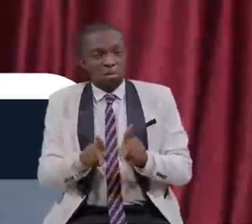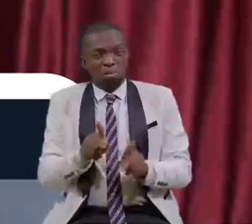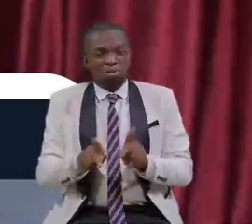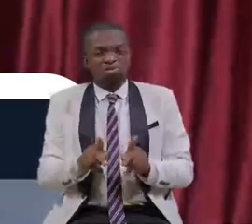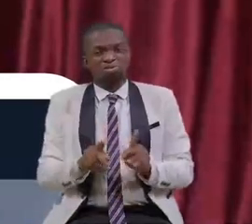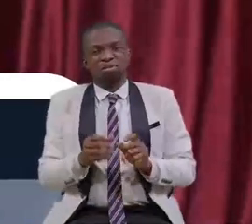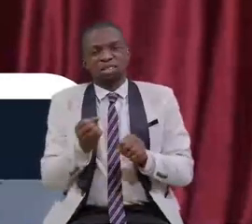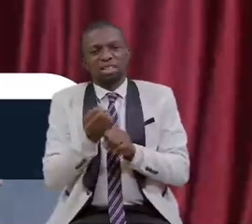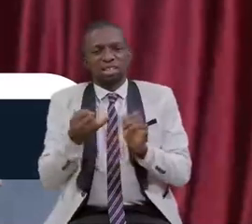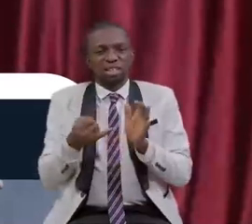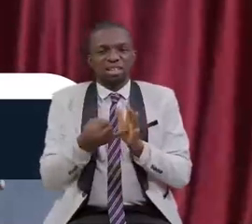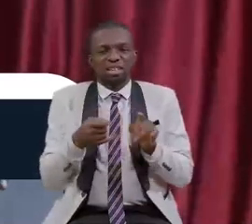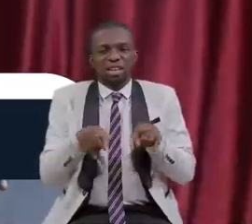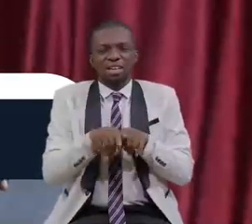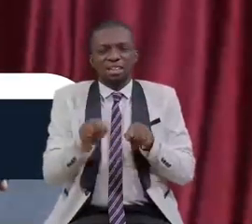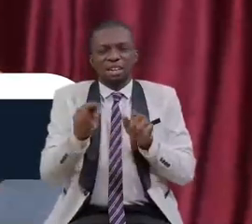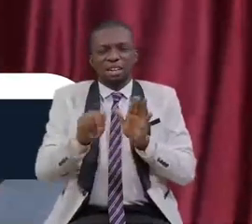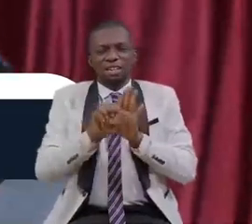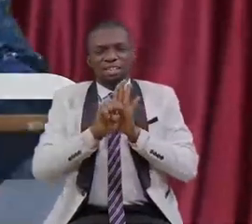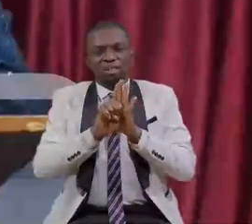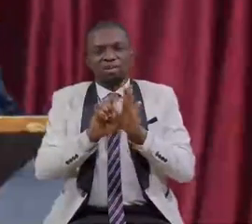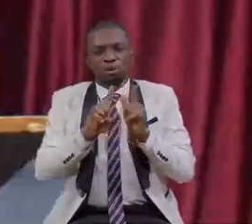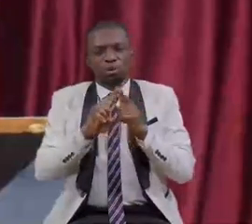D'aucuns le prennent pour un modèle de prière.